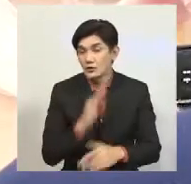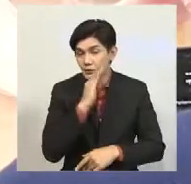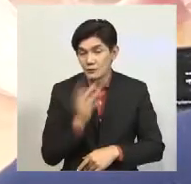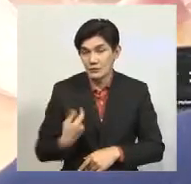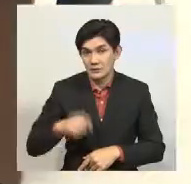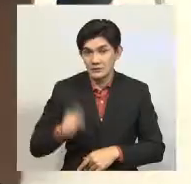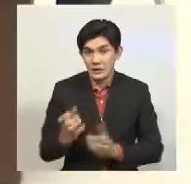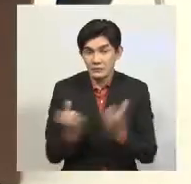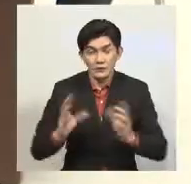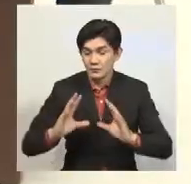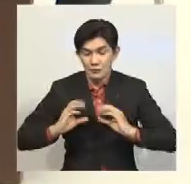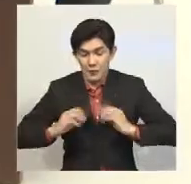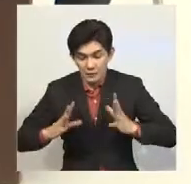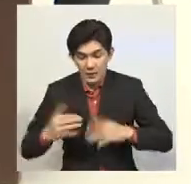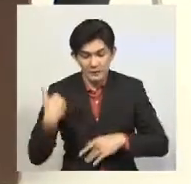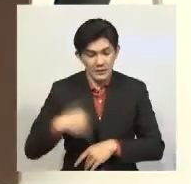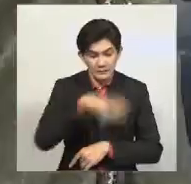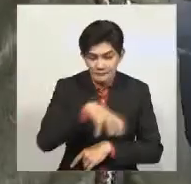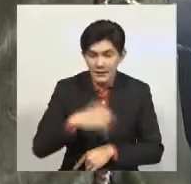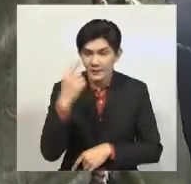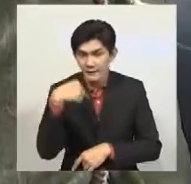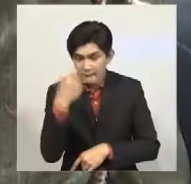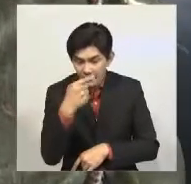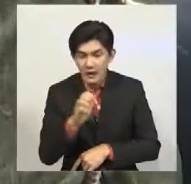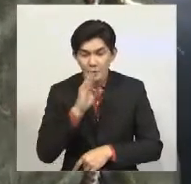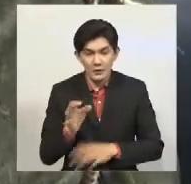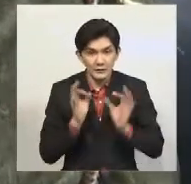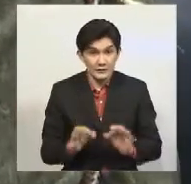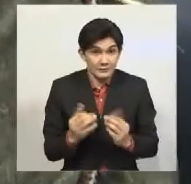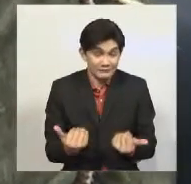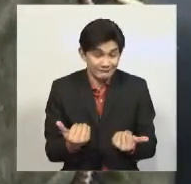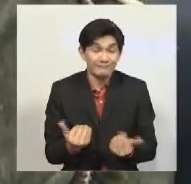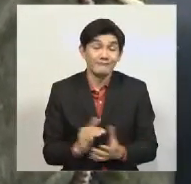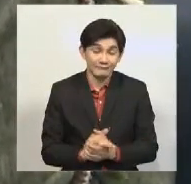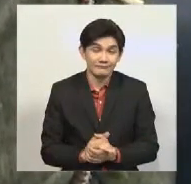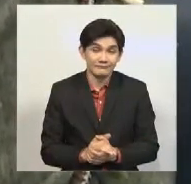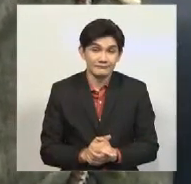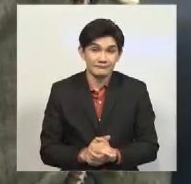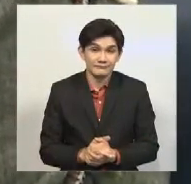ากศาลรัฐธรรมนูญไม่รับจะมีองค์กรใดและใครจะเป็นผู้ชี้ขาดในเรื่องนี้ได้ครับ